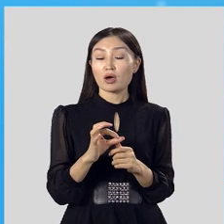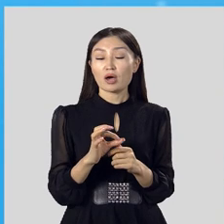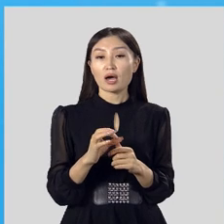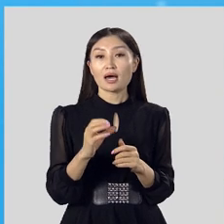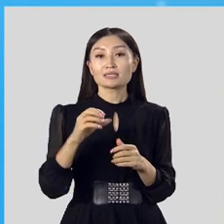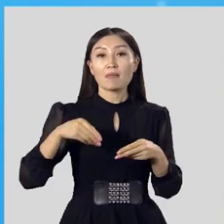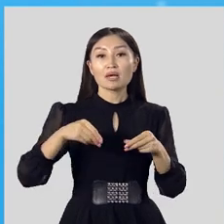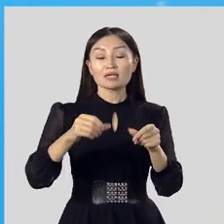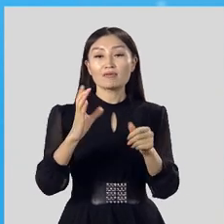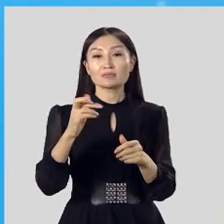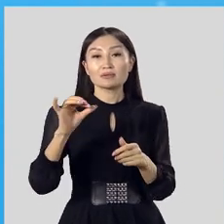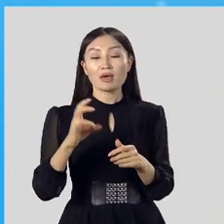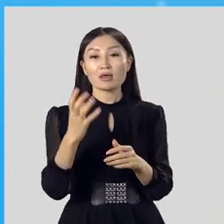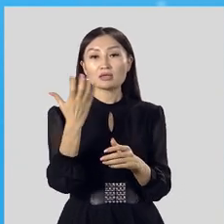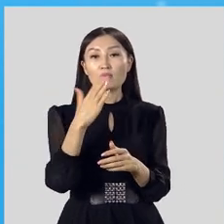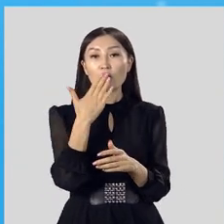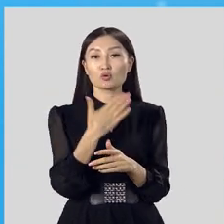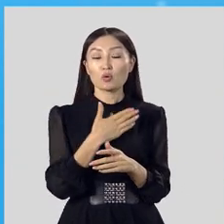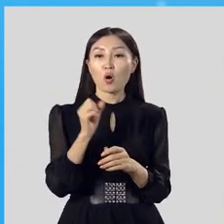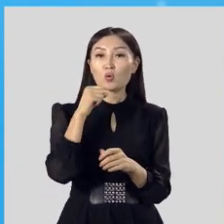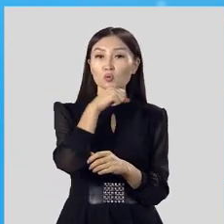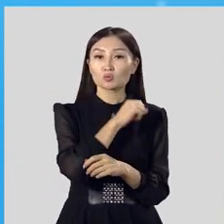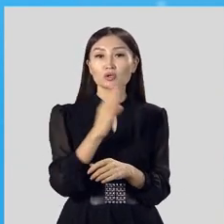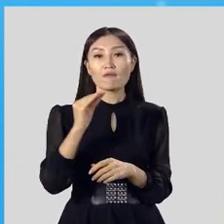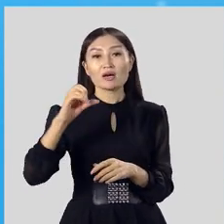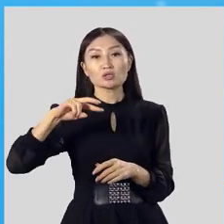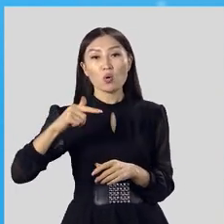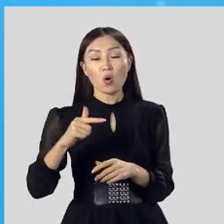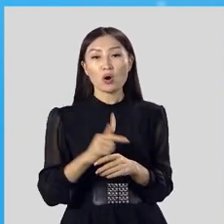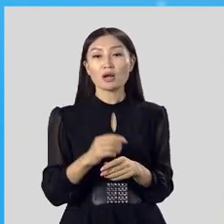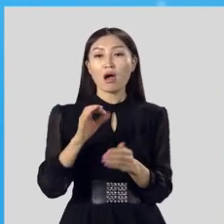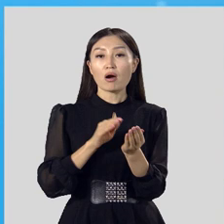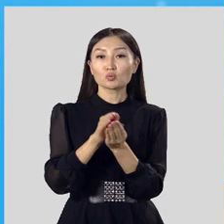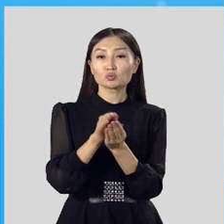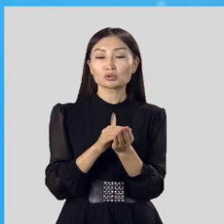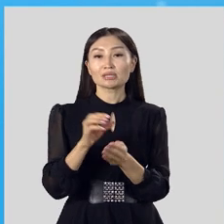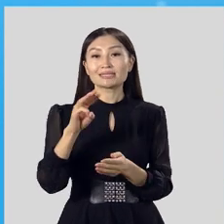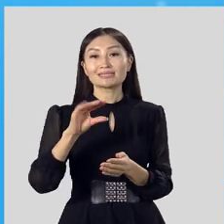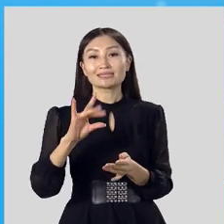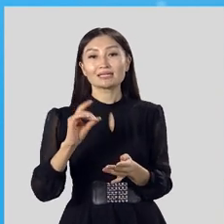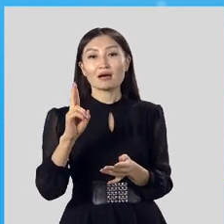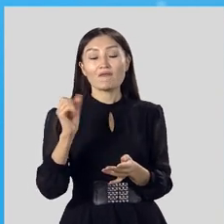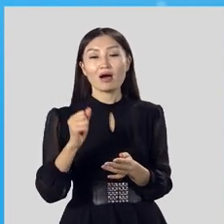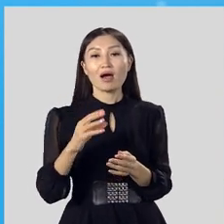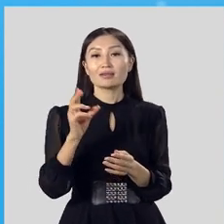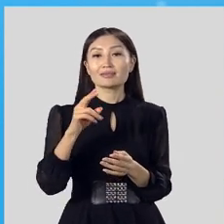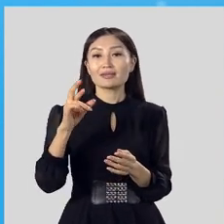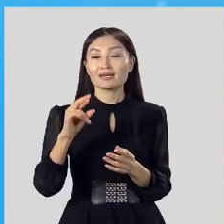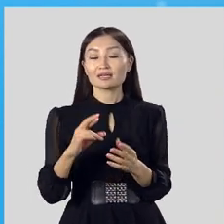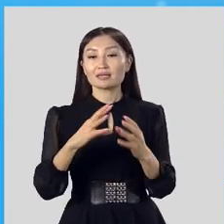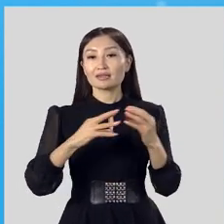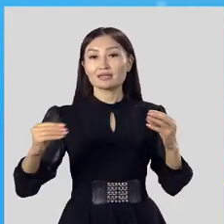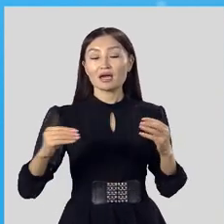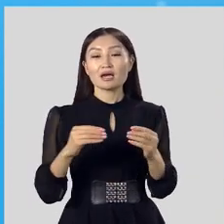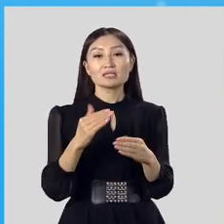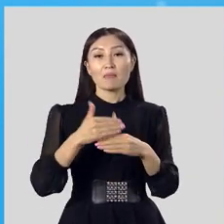посевом семян теплолюбивых растений – кукуруза, фасоль, огурцы, тыква, дыня, томат –